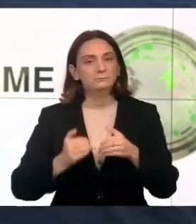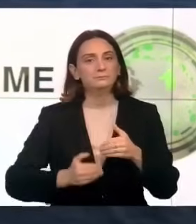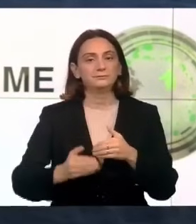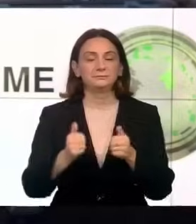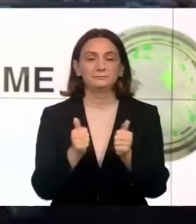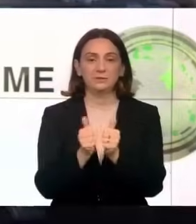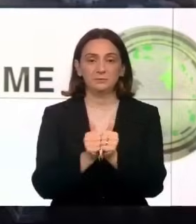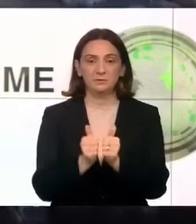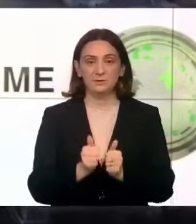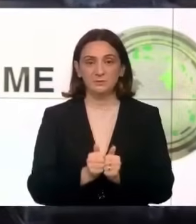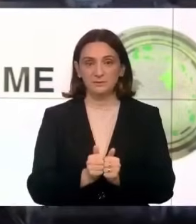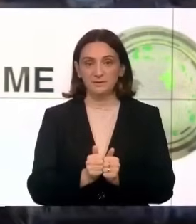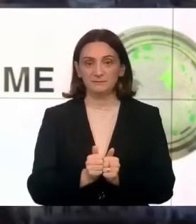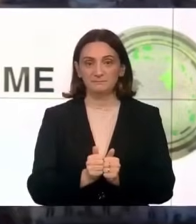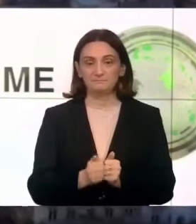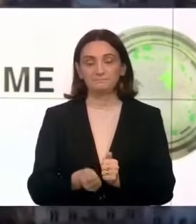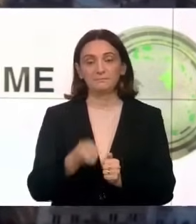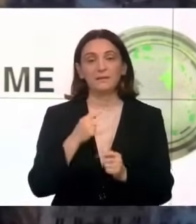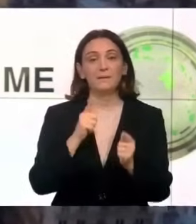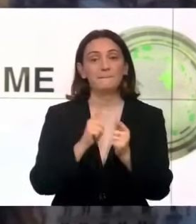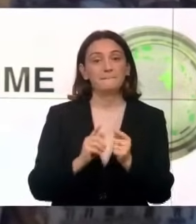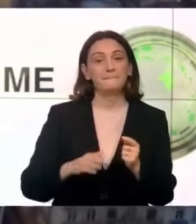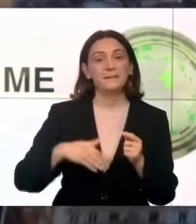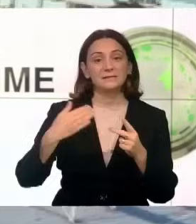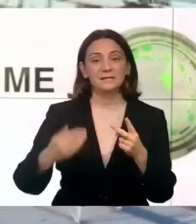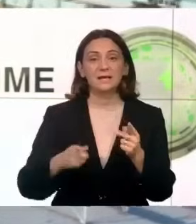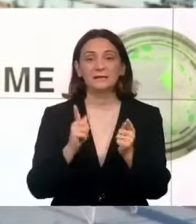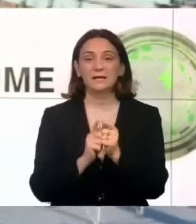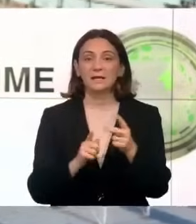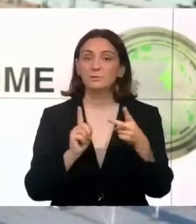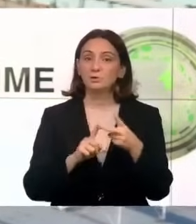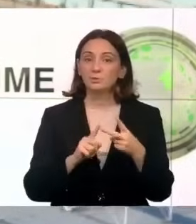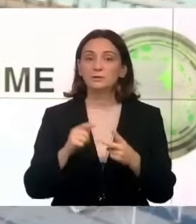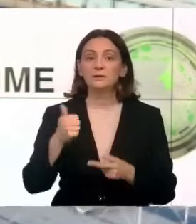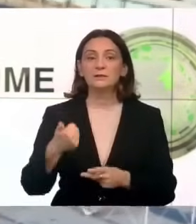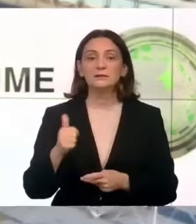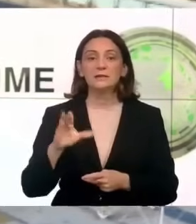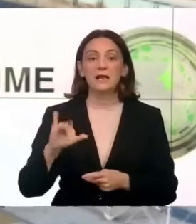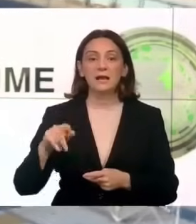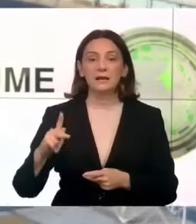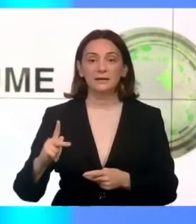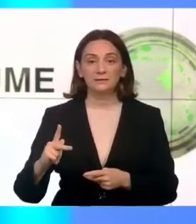turi kryeministrit me diasporën do të vijojë me shqiptarët në Selanik.